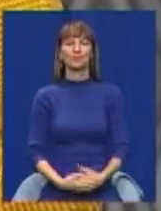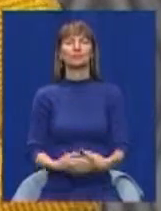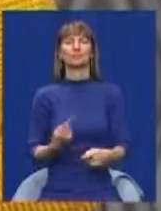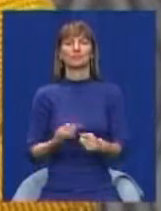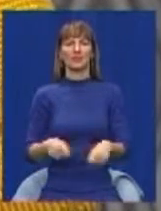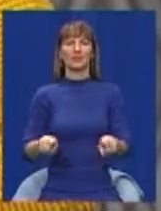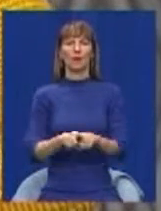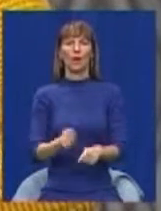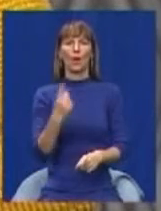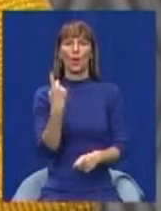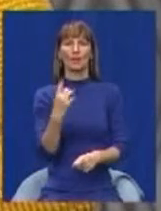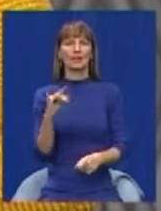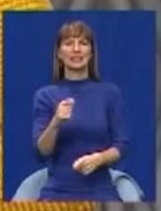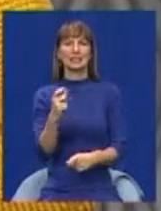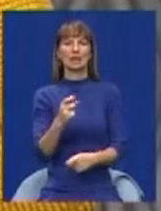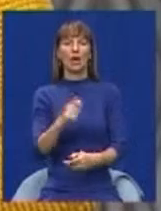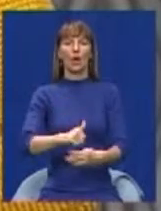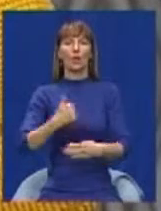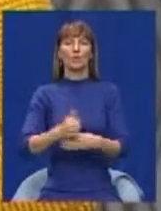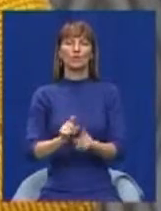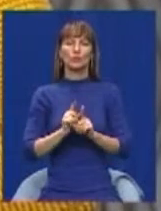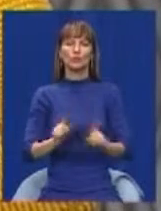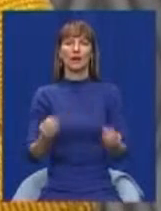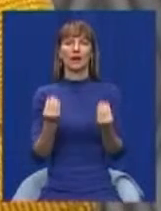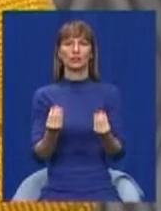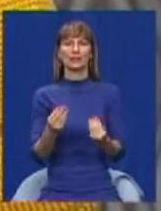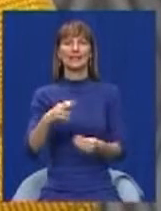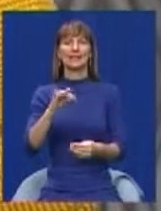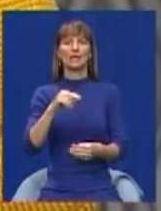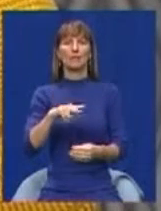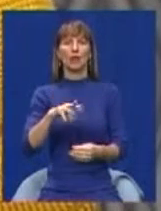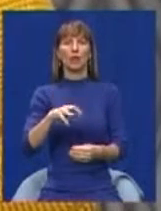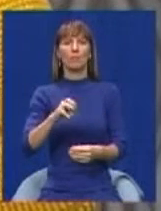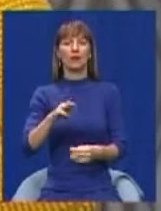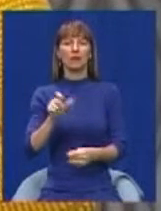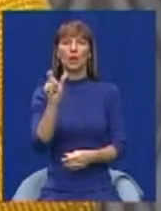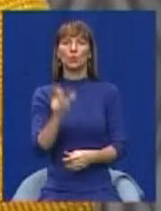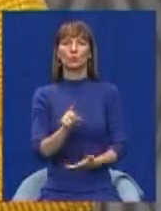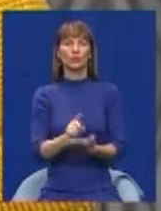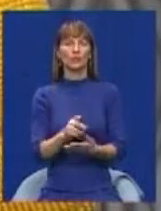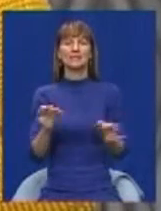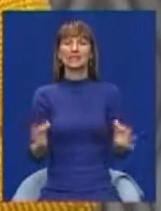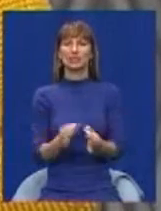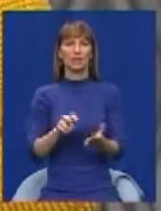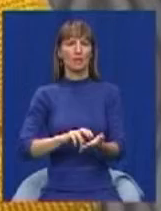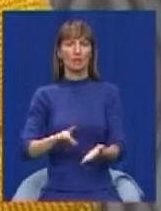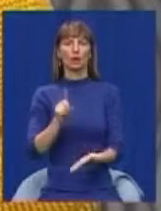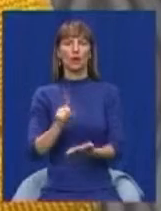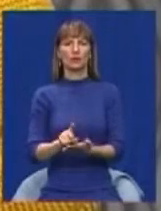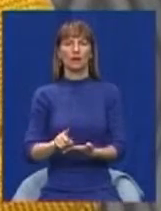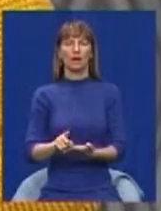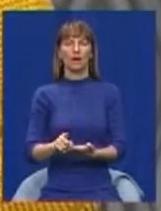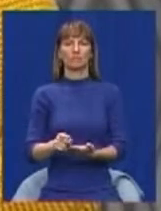це також одна із головних особистих якостей дипломата. Людина має нічого не боятися, вона мусить стояти на своєму